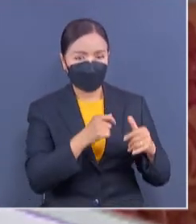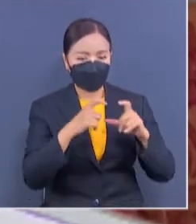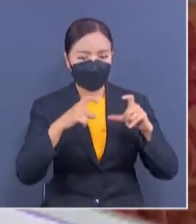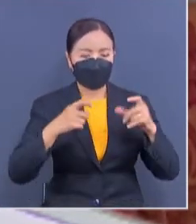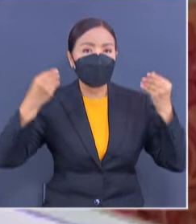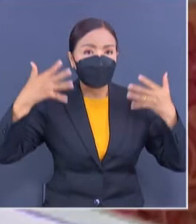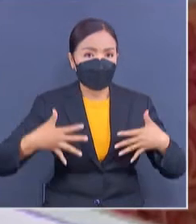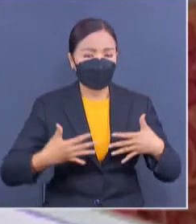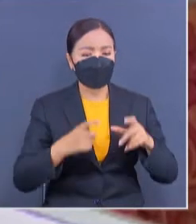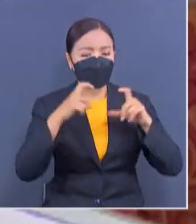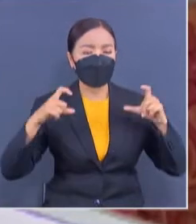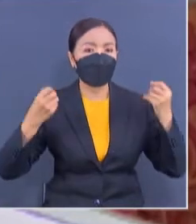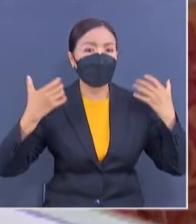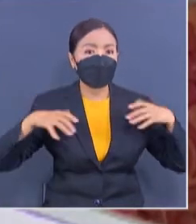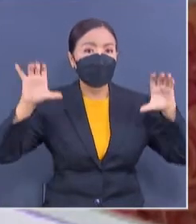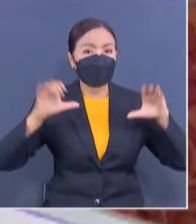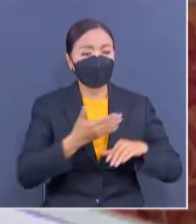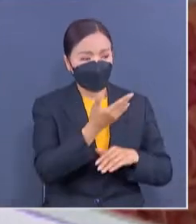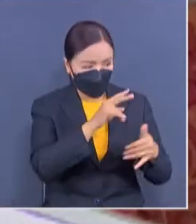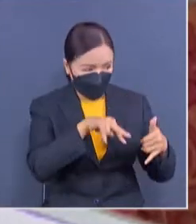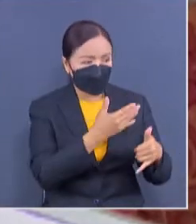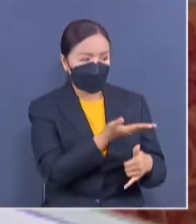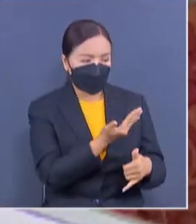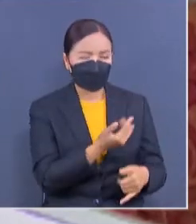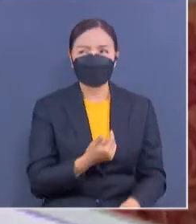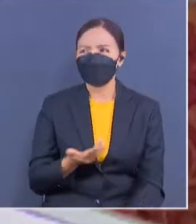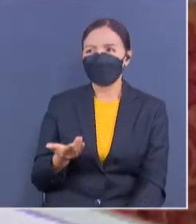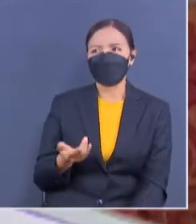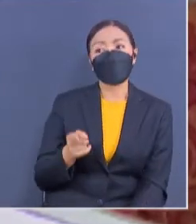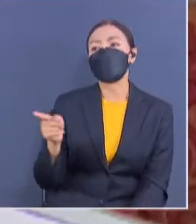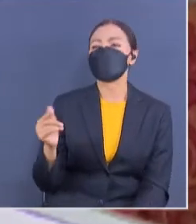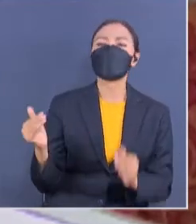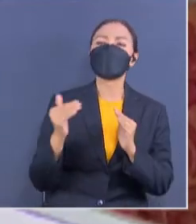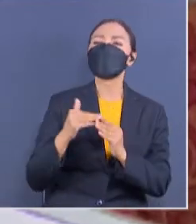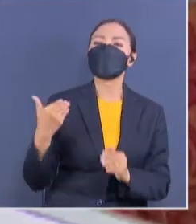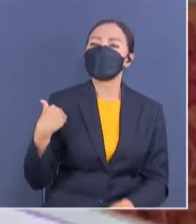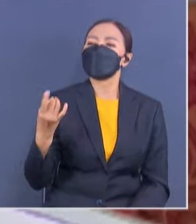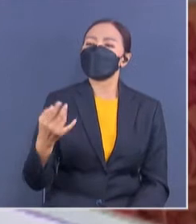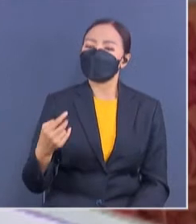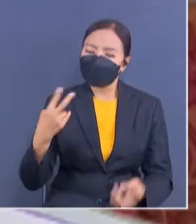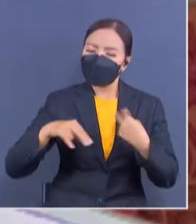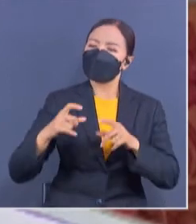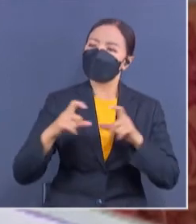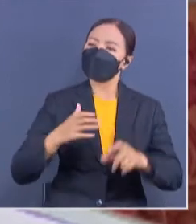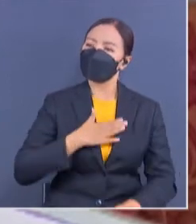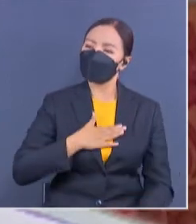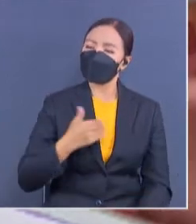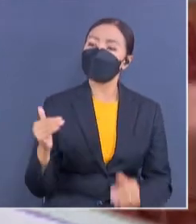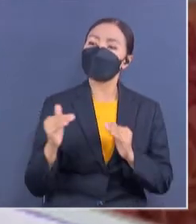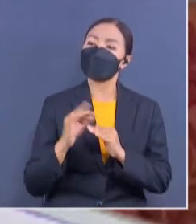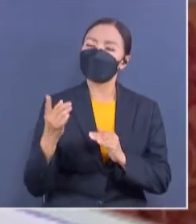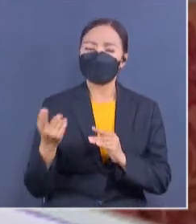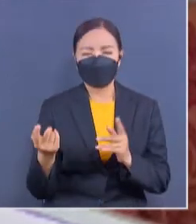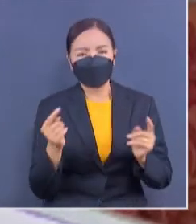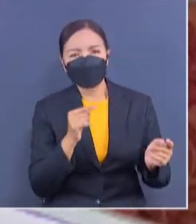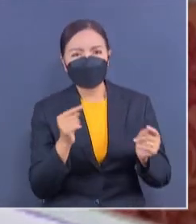าชนนะครับหรือบัตรข้าราชการนะครับเขาก็บ่ายเบี่ยงนะครับว่าคุณมีสิทธิ์อะไรนะครับที่จะมาตรวจบัตรผมนะครับก็ได้เกิด